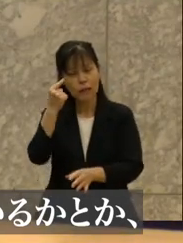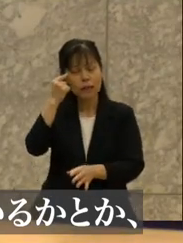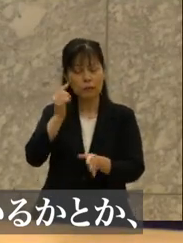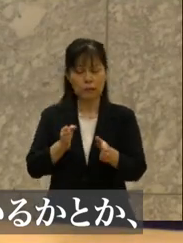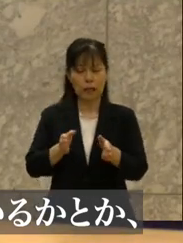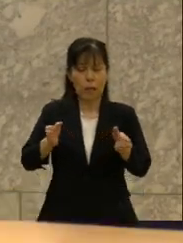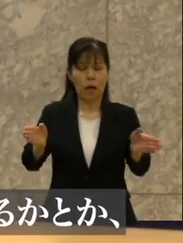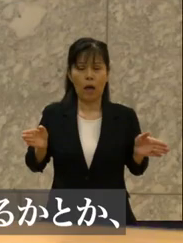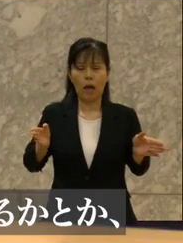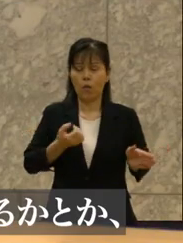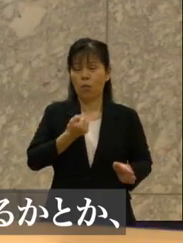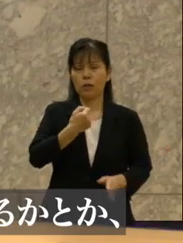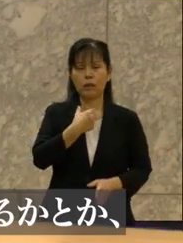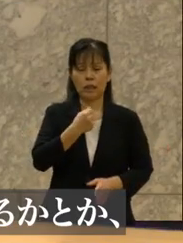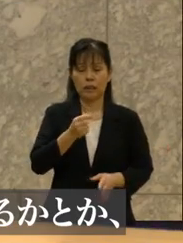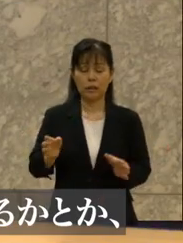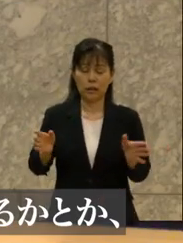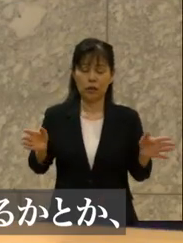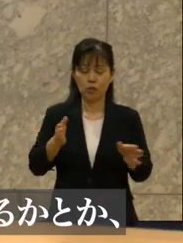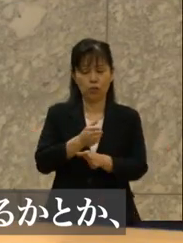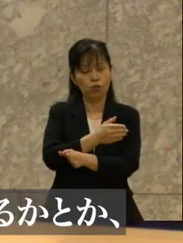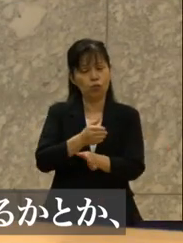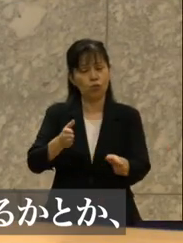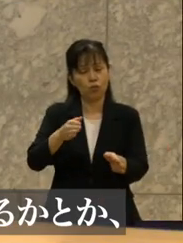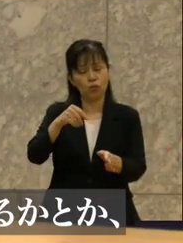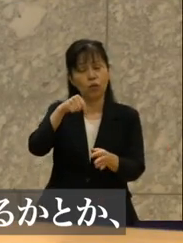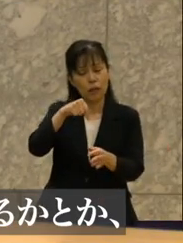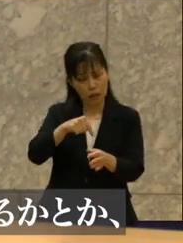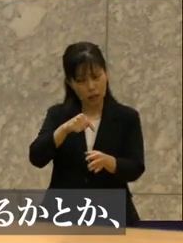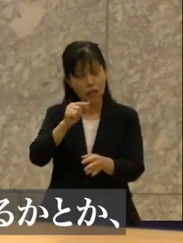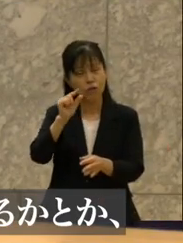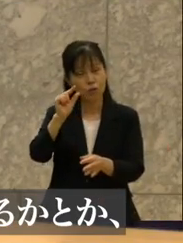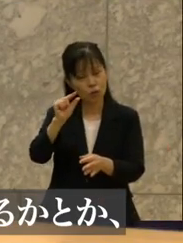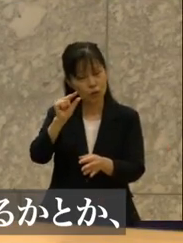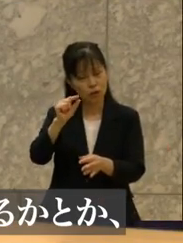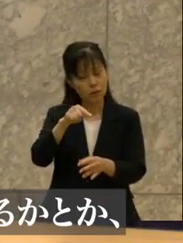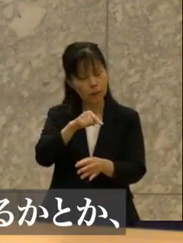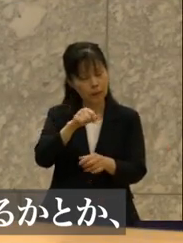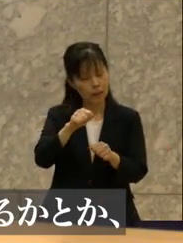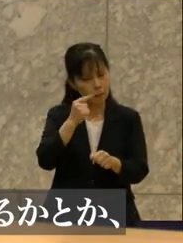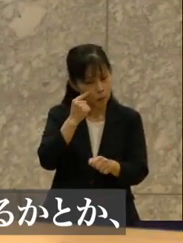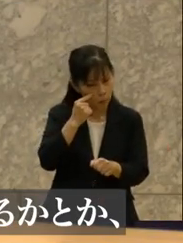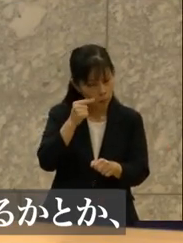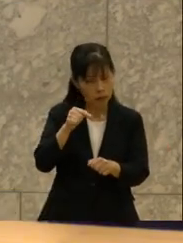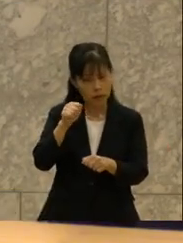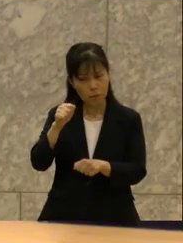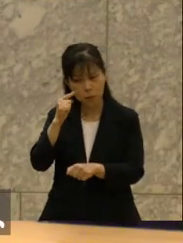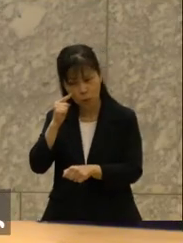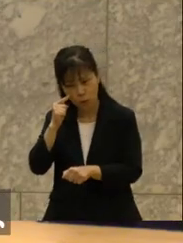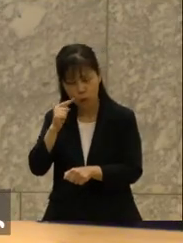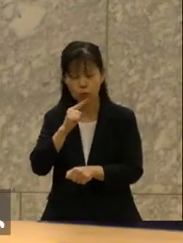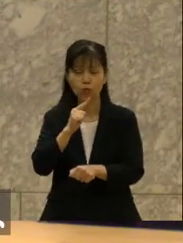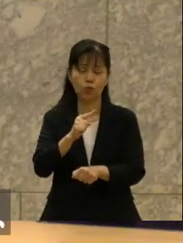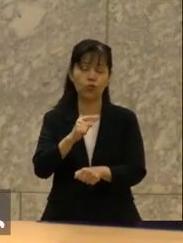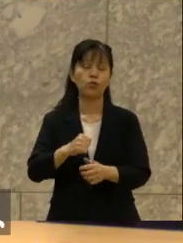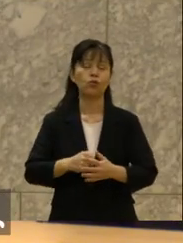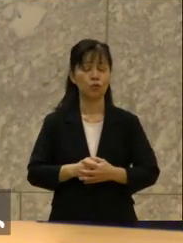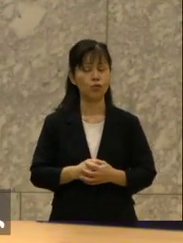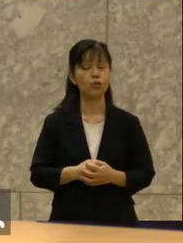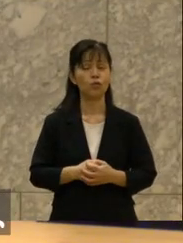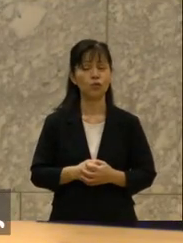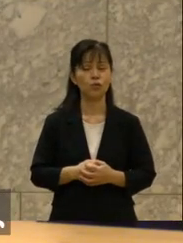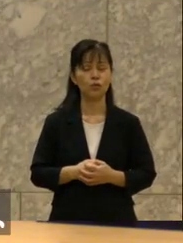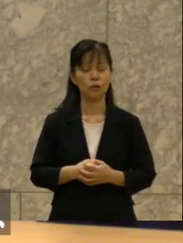幅を持てているかとかその幅の中でこうほんの少しだけちょっとこうやってみようとかっていう遊びを出せるかとかそういう